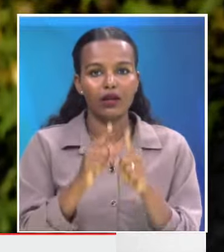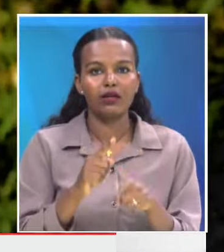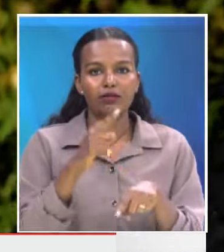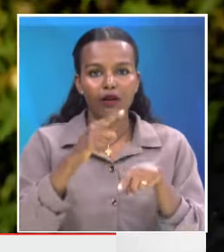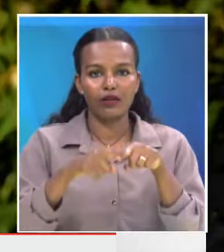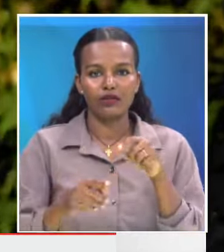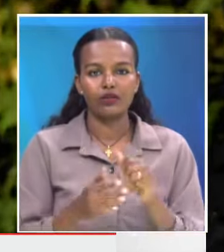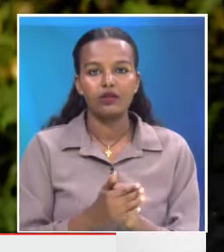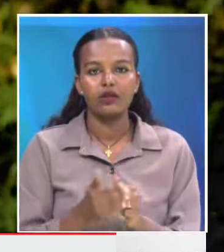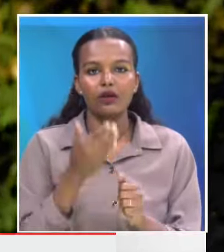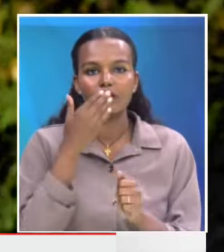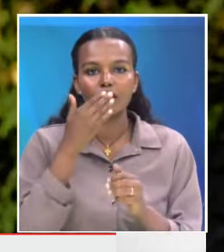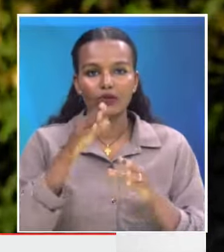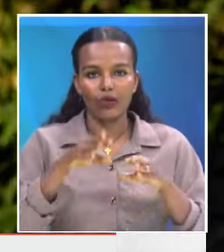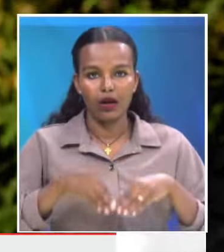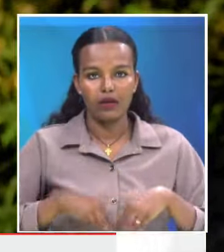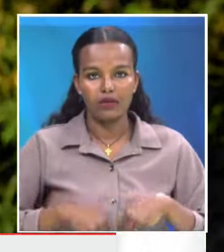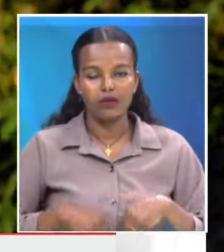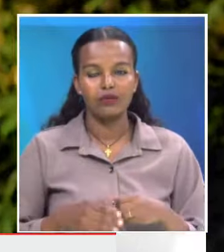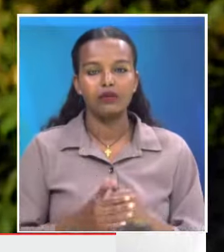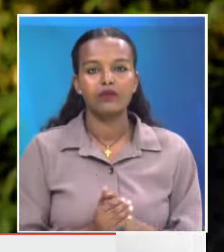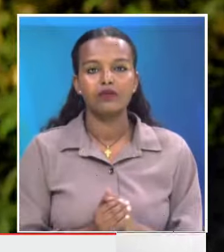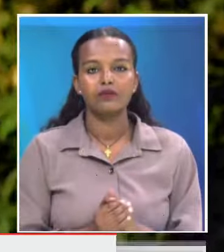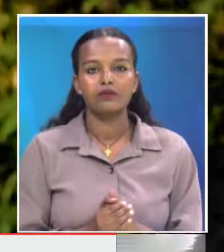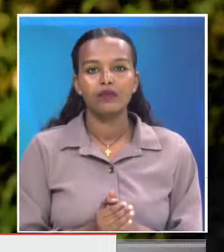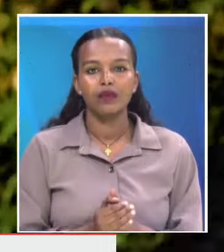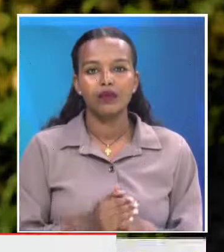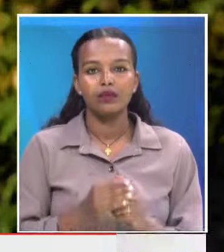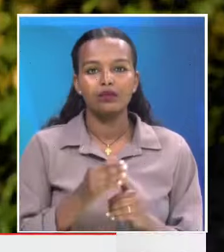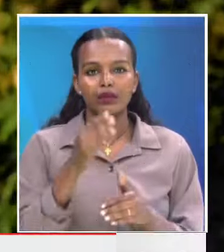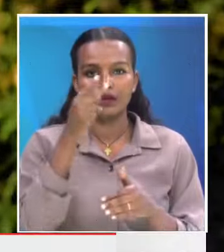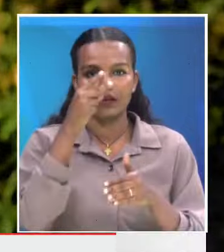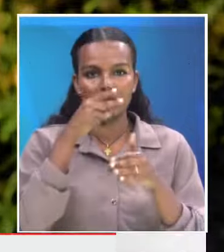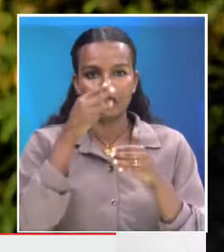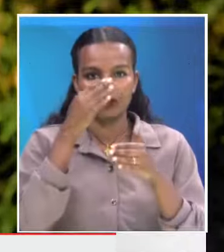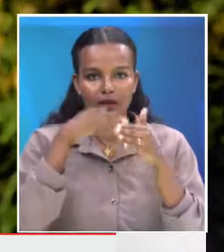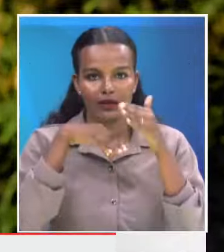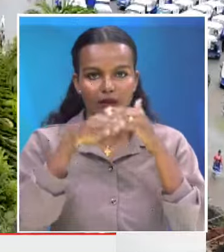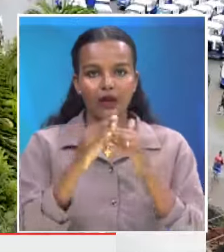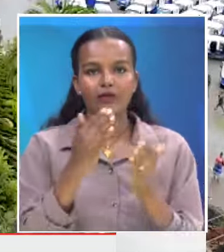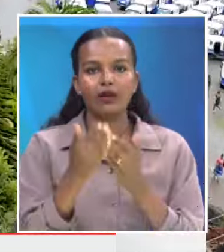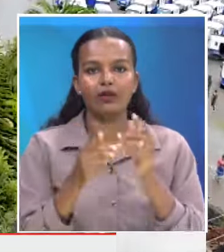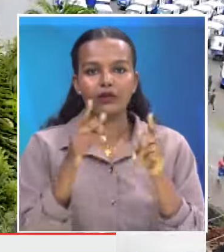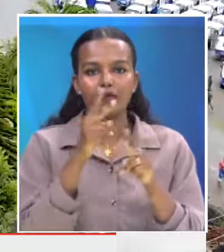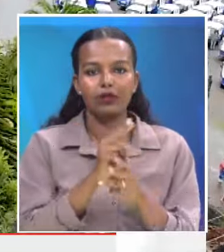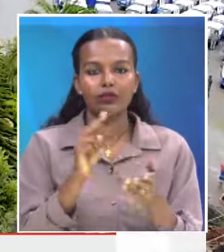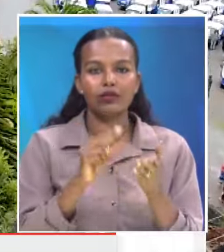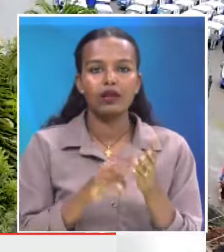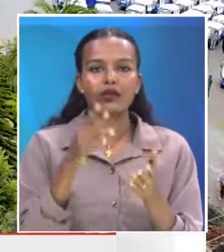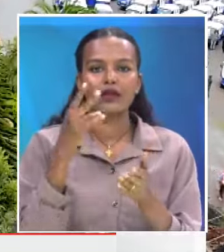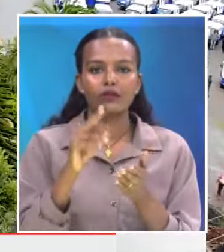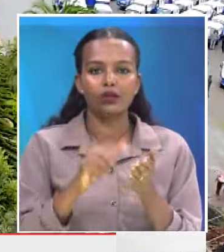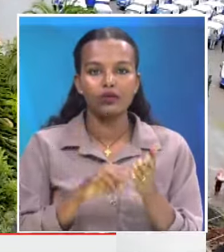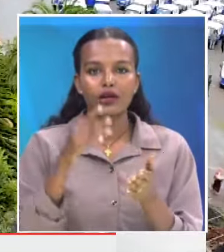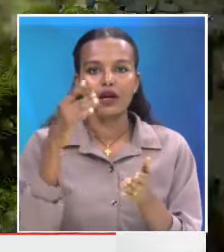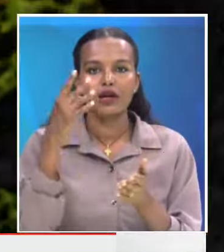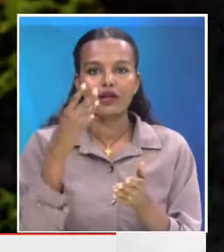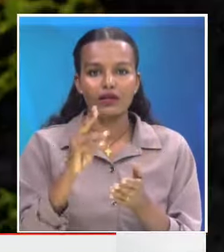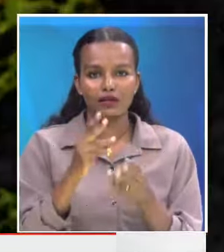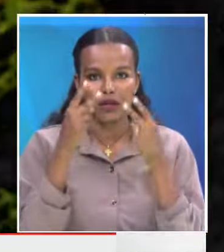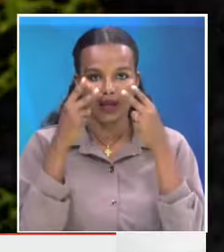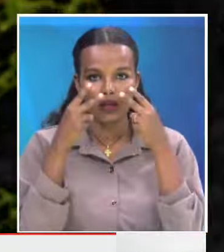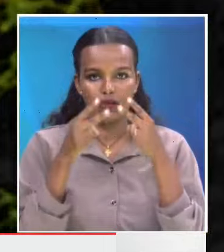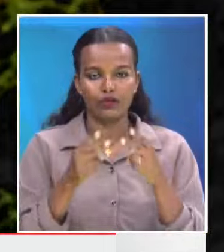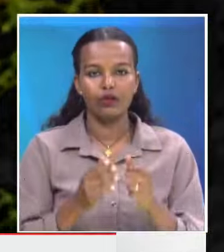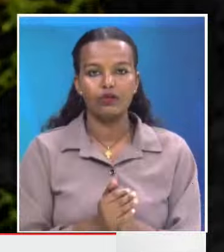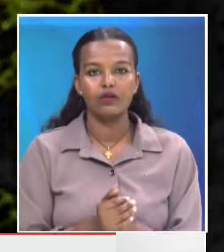ባንችል በጥሩ አቀባበል በፍትሃዊነት ማገልገል ይጠበቃል። በ2017 በ2016